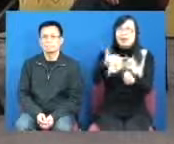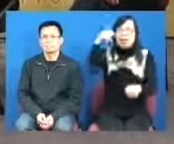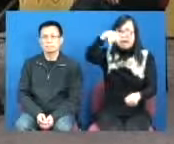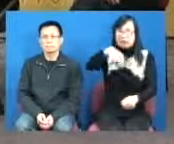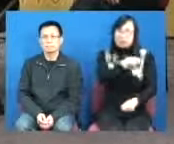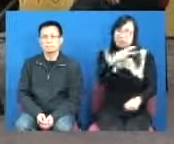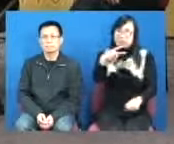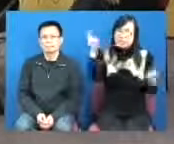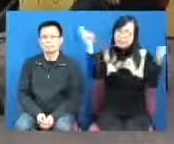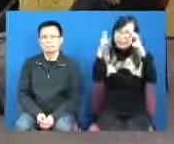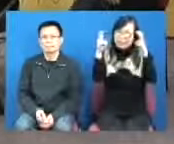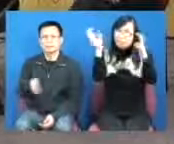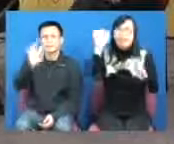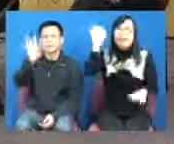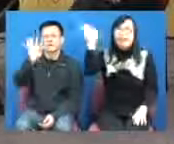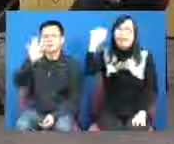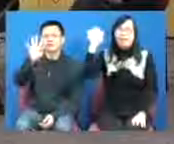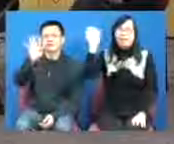期二再見拜拜